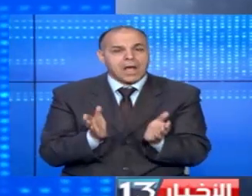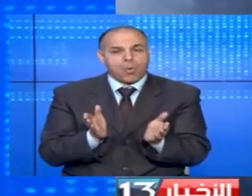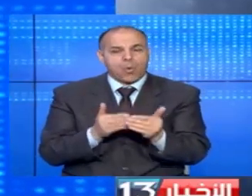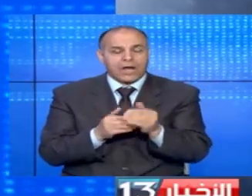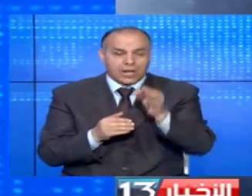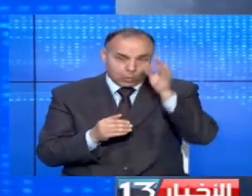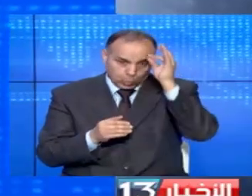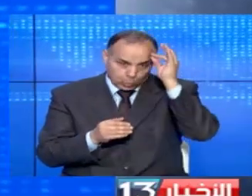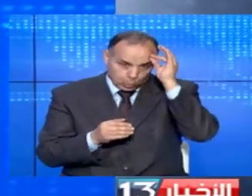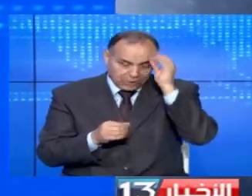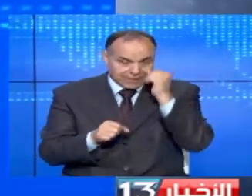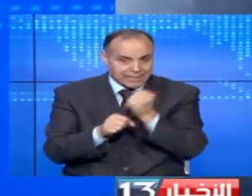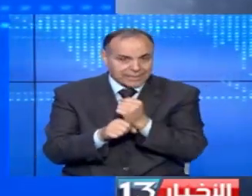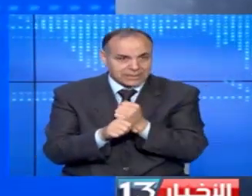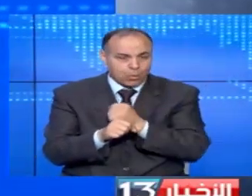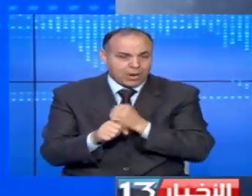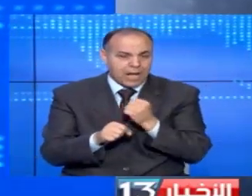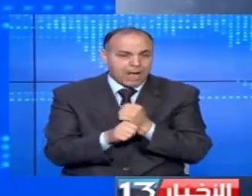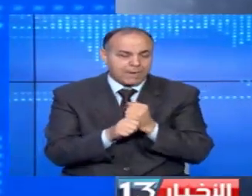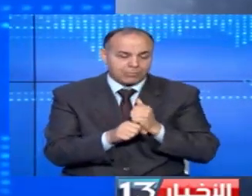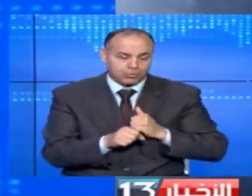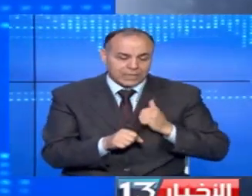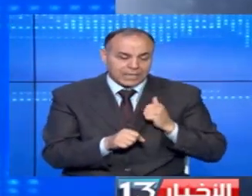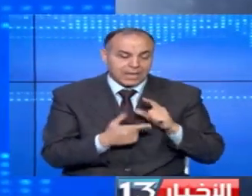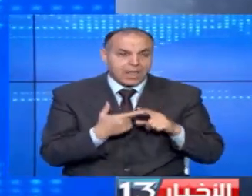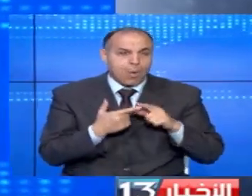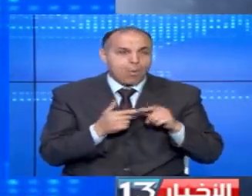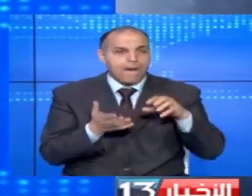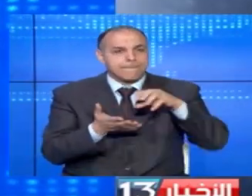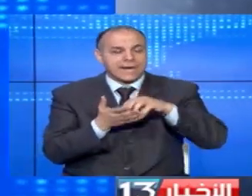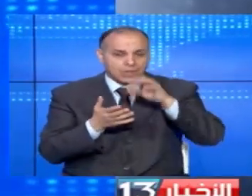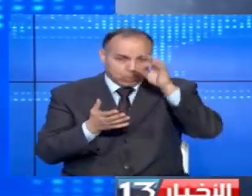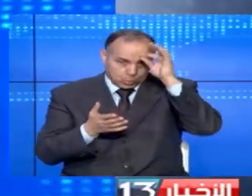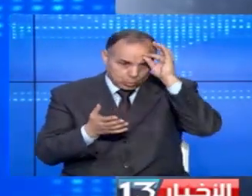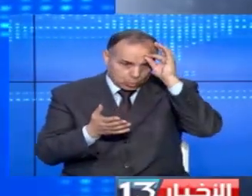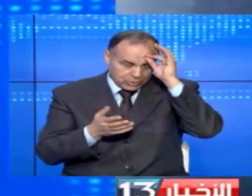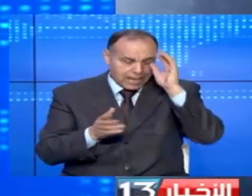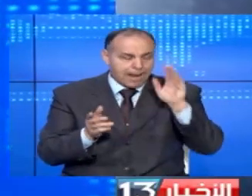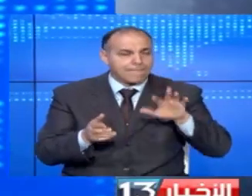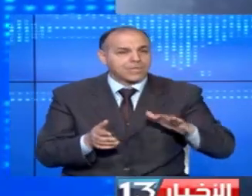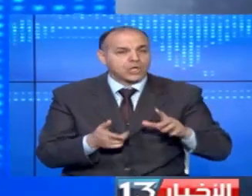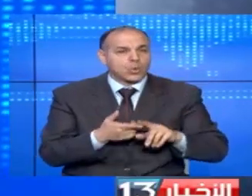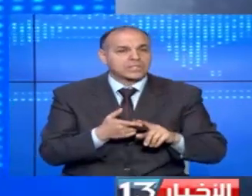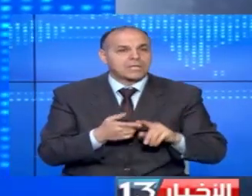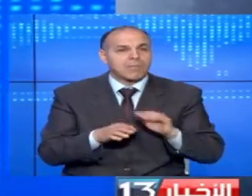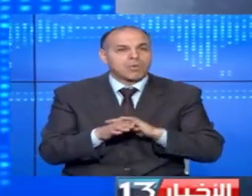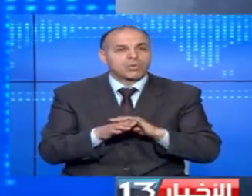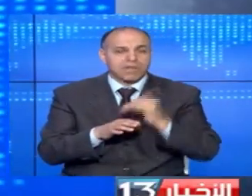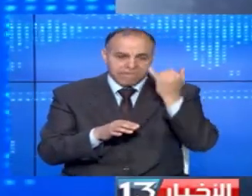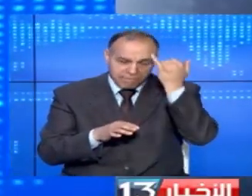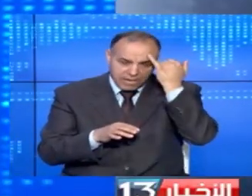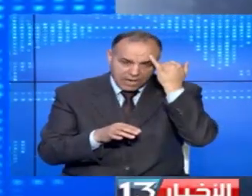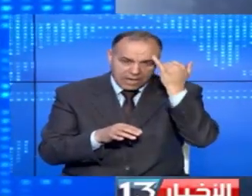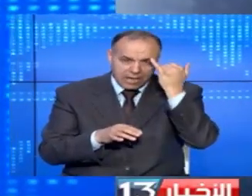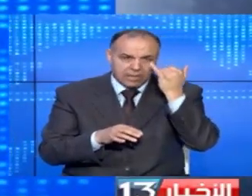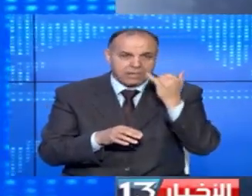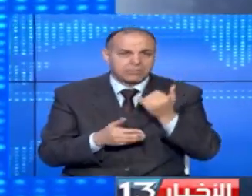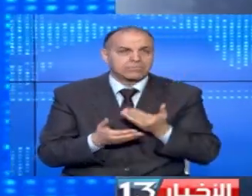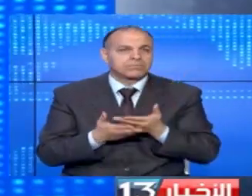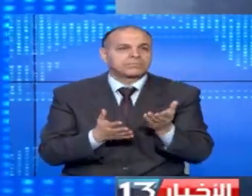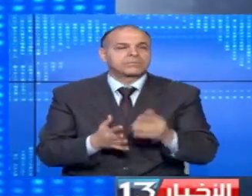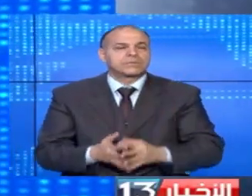الوطنيه للتشغيل والعمل المستقل والمركز التونسي المتوسط في اطار مبادره روابط